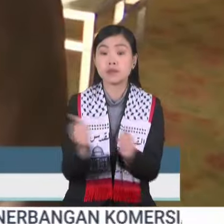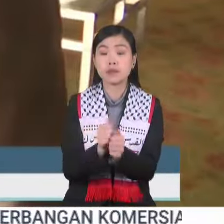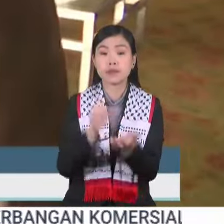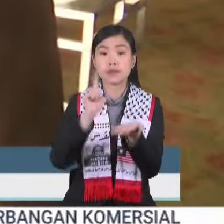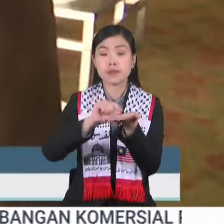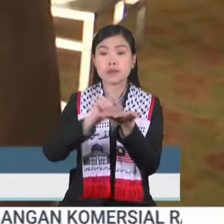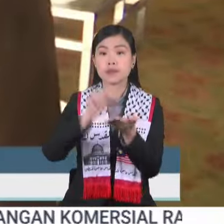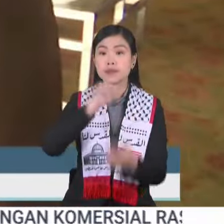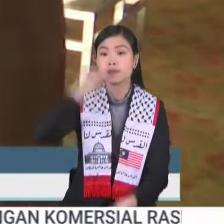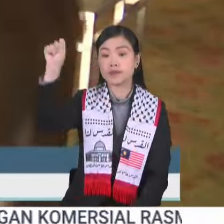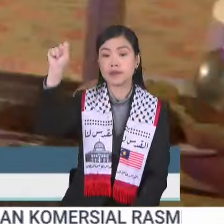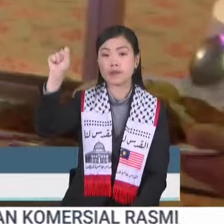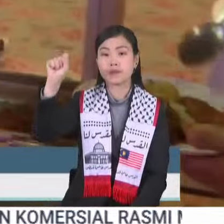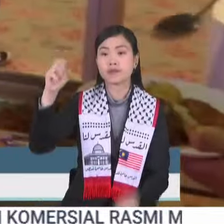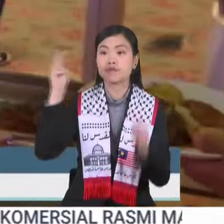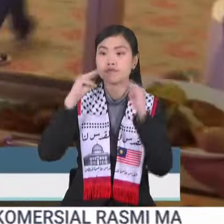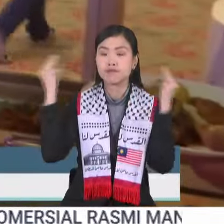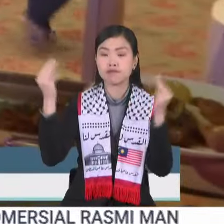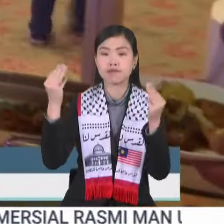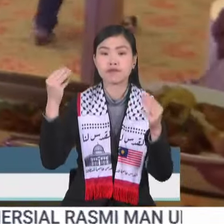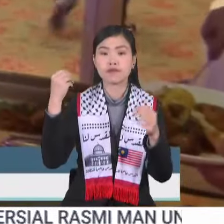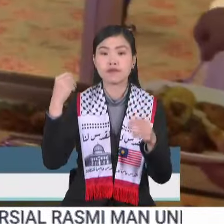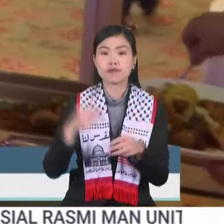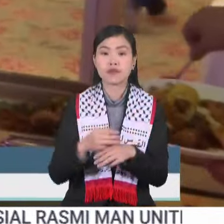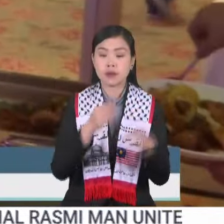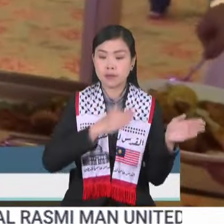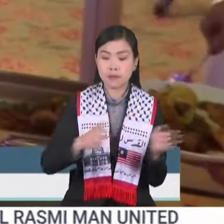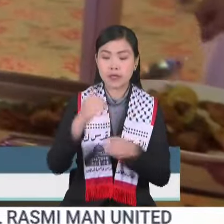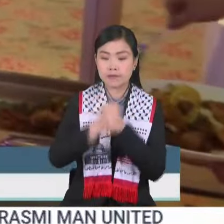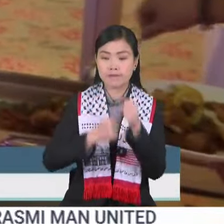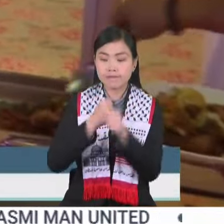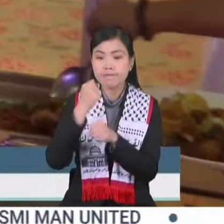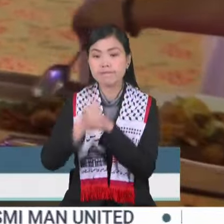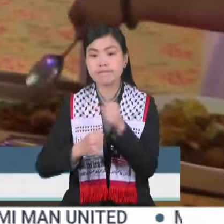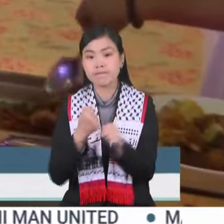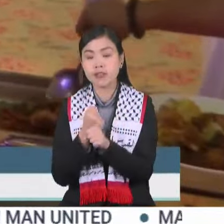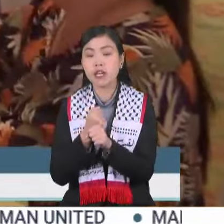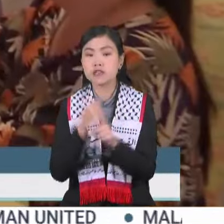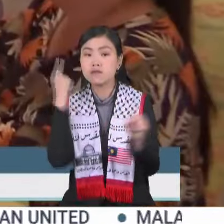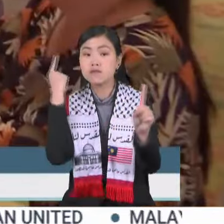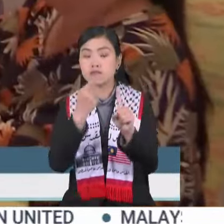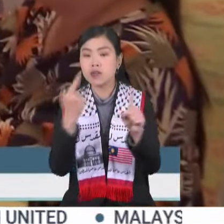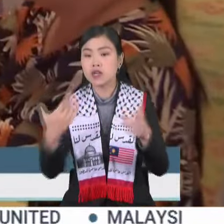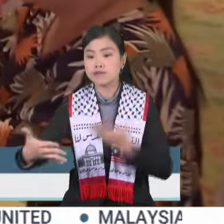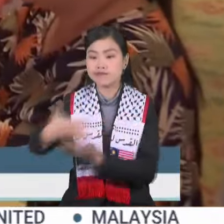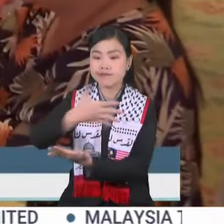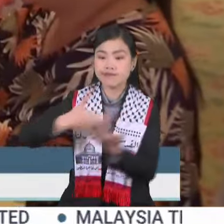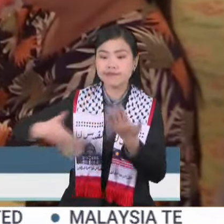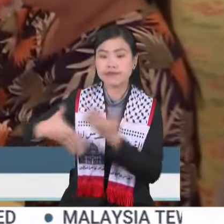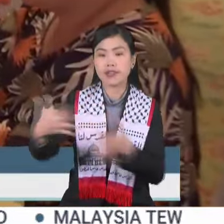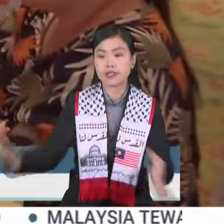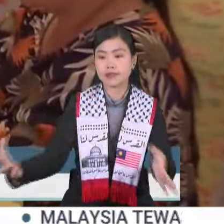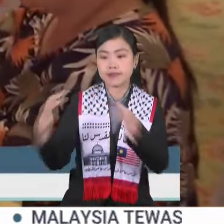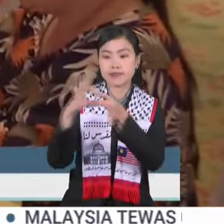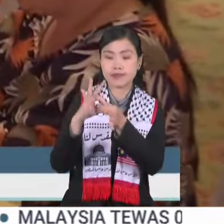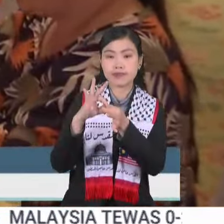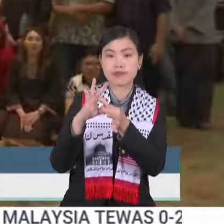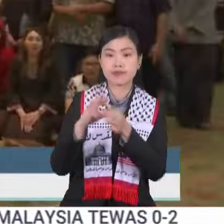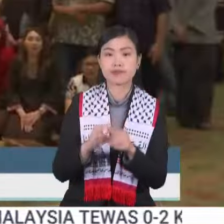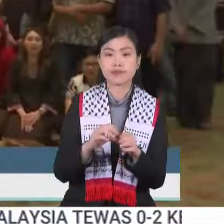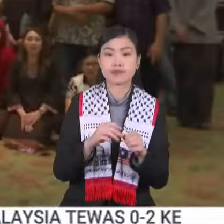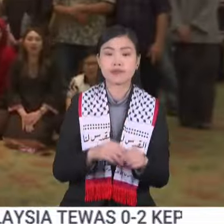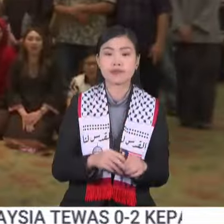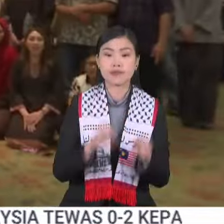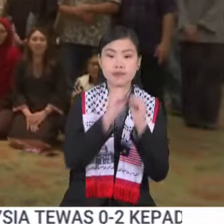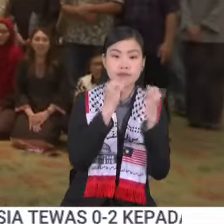tahunan anjuran Petronas ini bertujuan beramah mesra selain mengeratkan silaturahim sesama pengamal media dan Syarikat Petronas